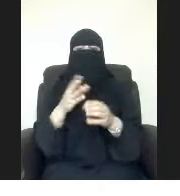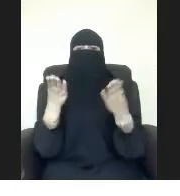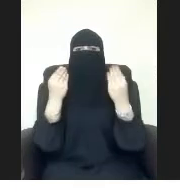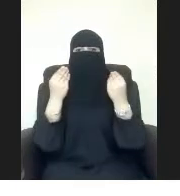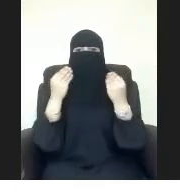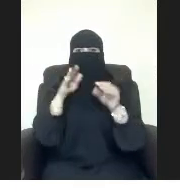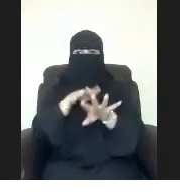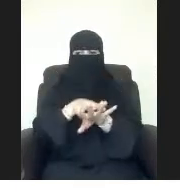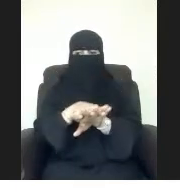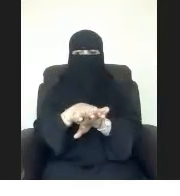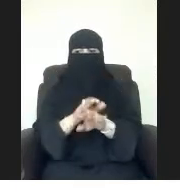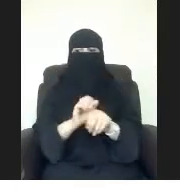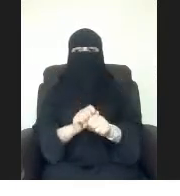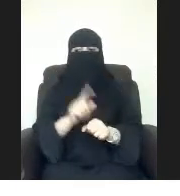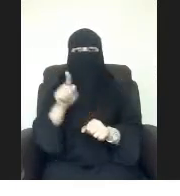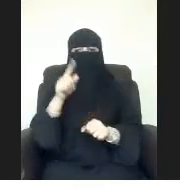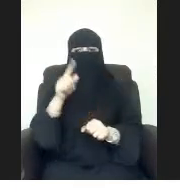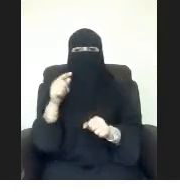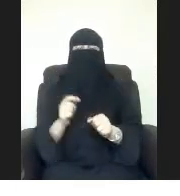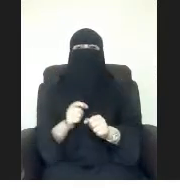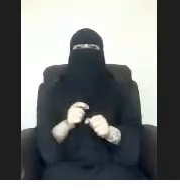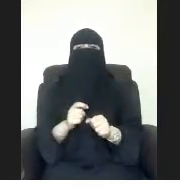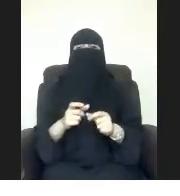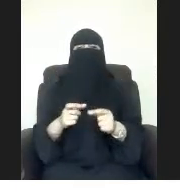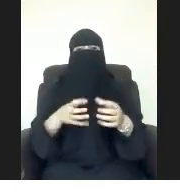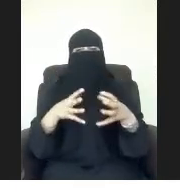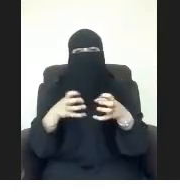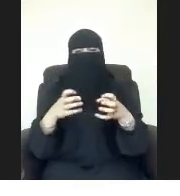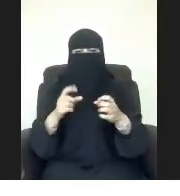نظرية مجتمع الاستقصاء والتعلم المدمج،